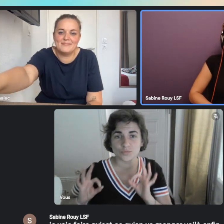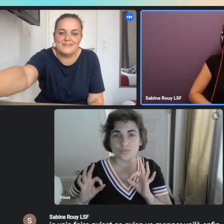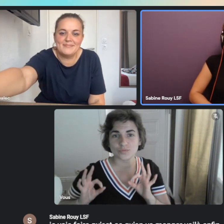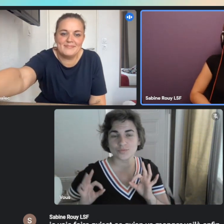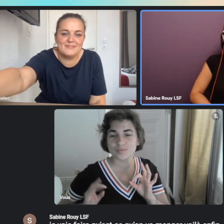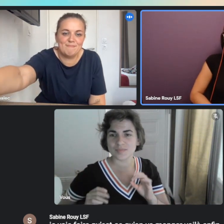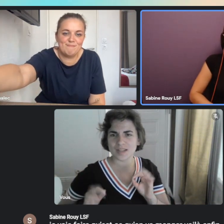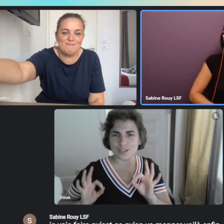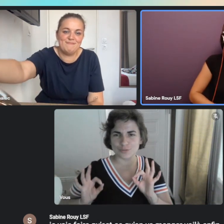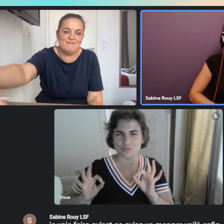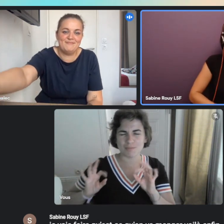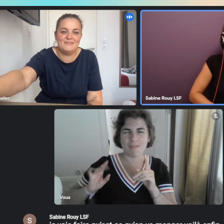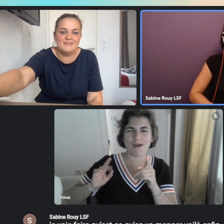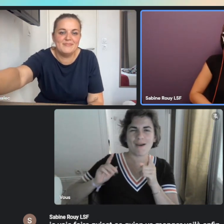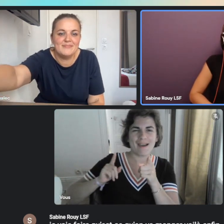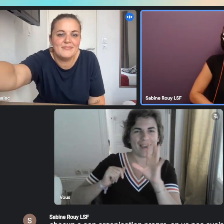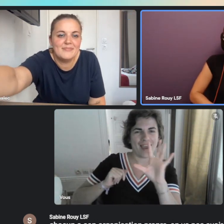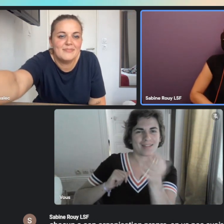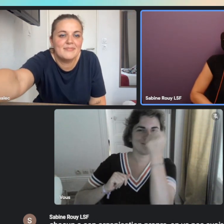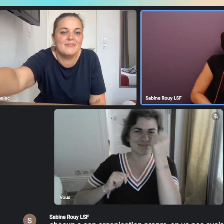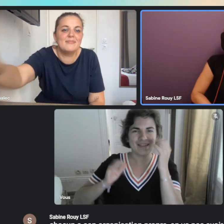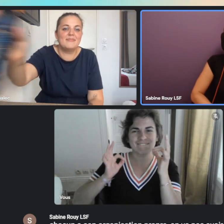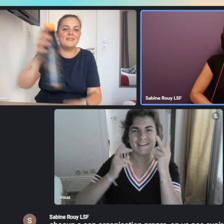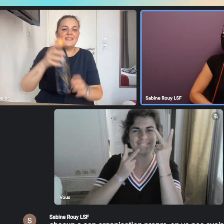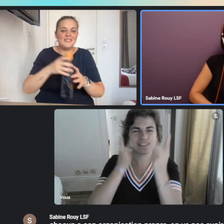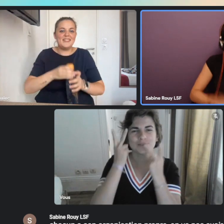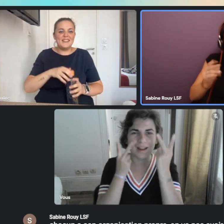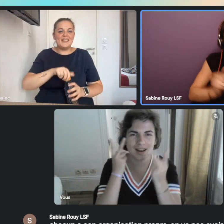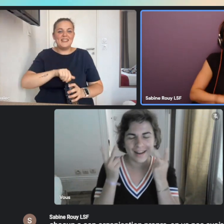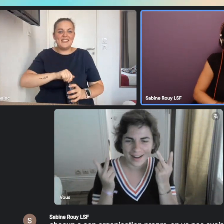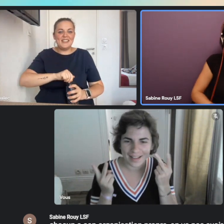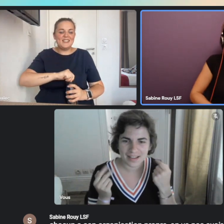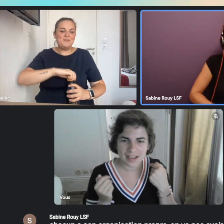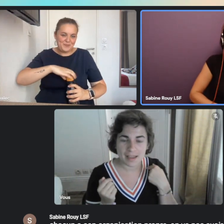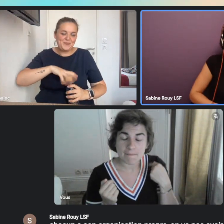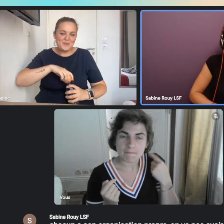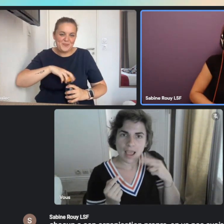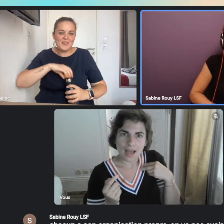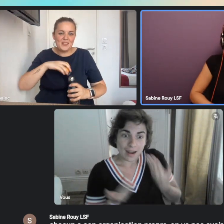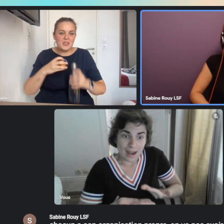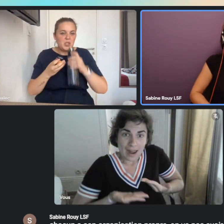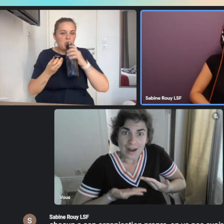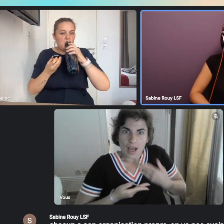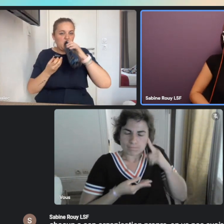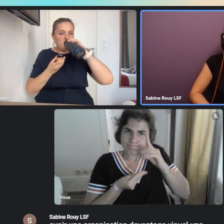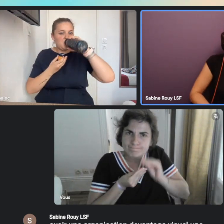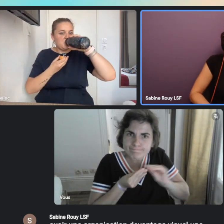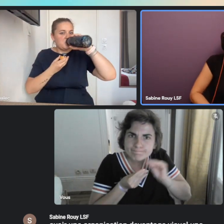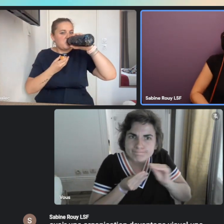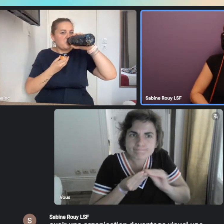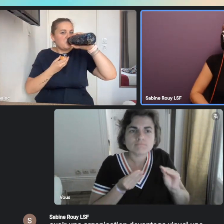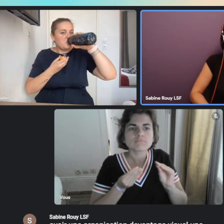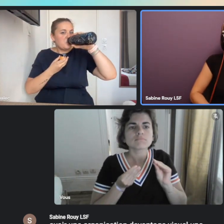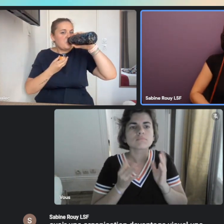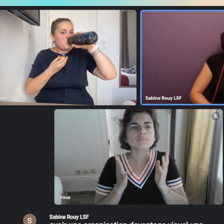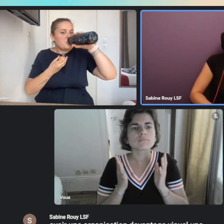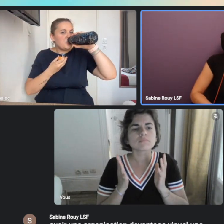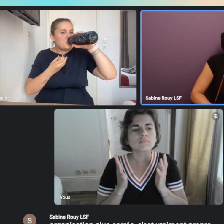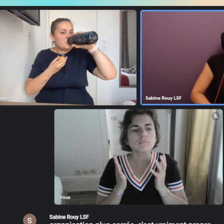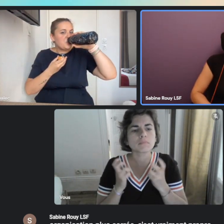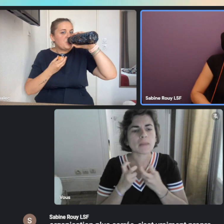trouver son style et d'avoir des choses différentes. Alors justement, j'attrape au vol l'aspect visuel. Là, actuellement,